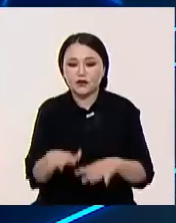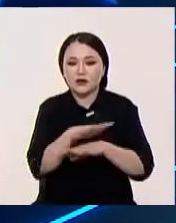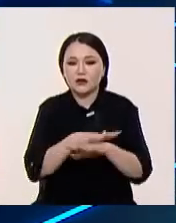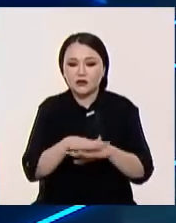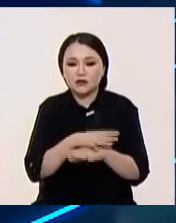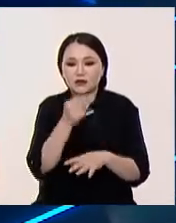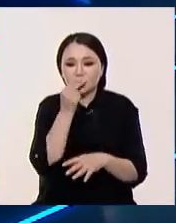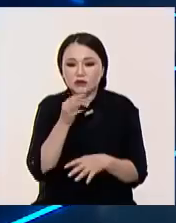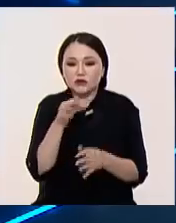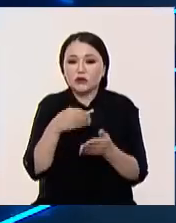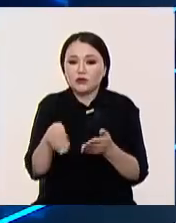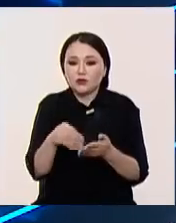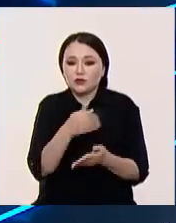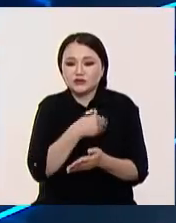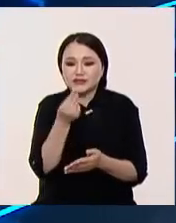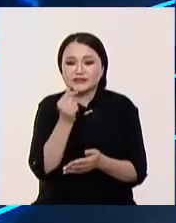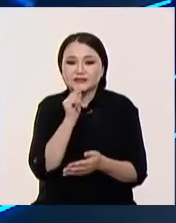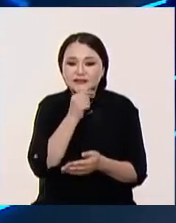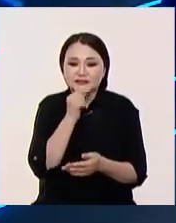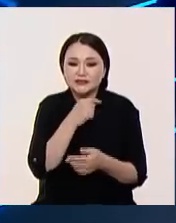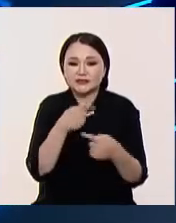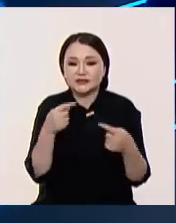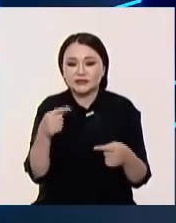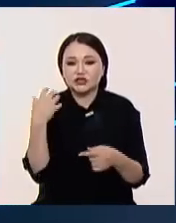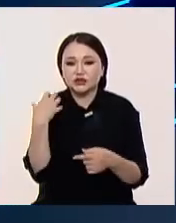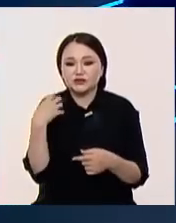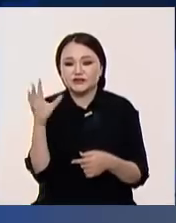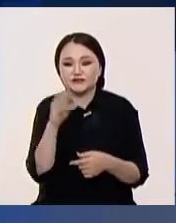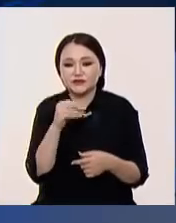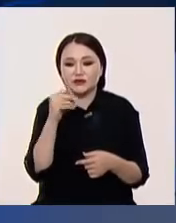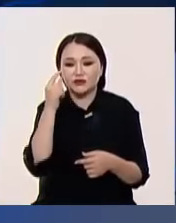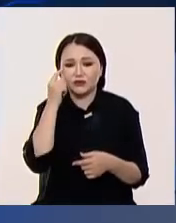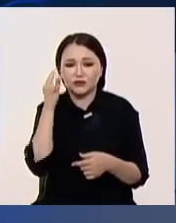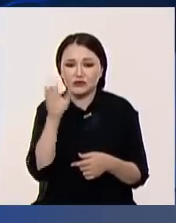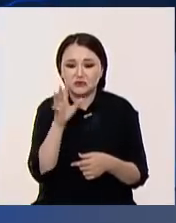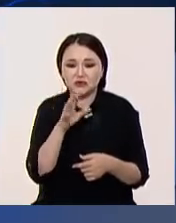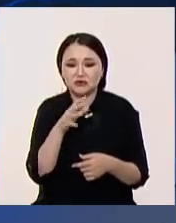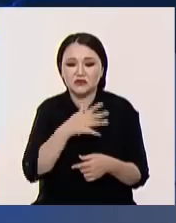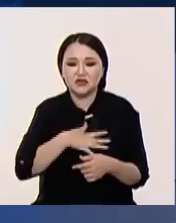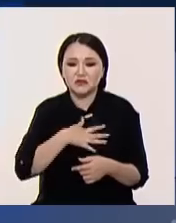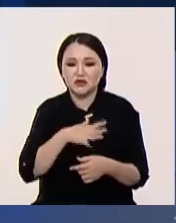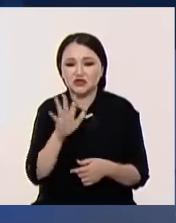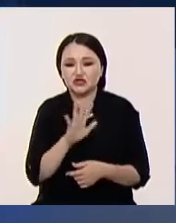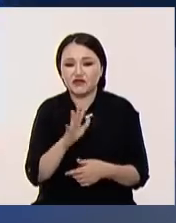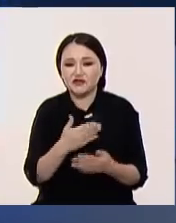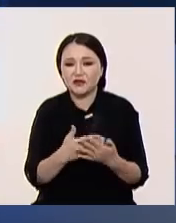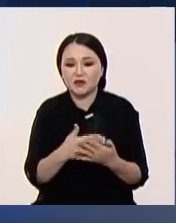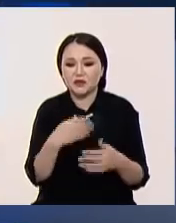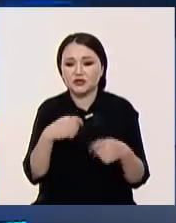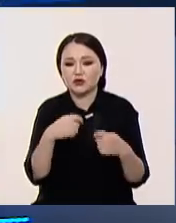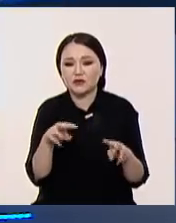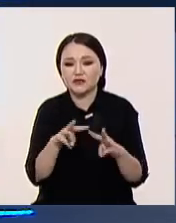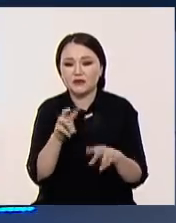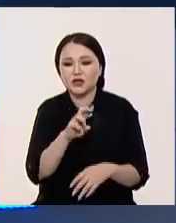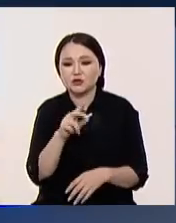Халықтың азық-түлік алуы үшін ақшасын үнемдеп жүргені кейбір лауазымды шенеуніктерді ойландырмайтын, толғандырмайтын сияқты. Мәселен, сауда министрі Бақыт